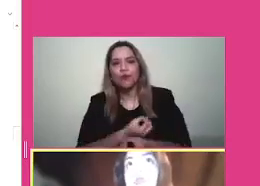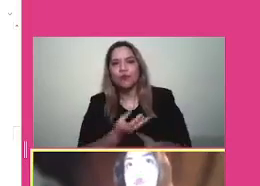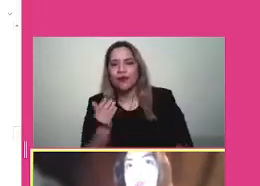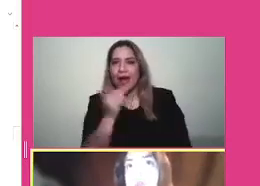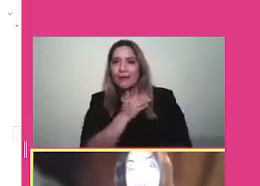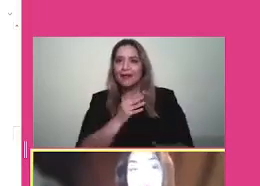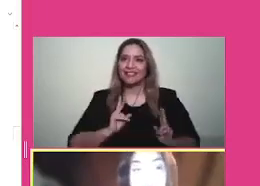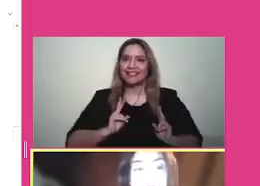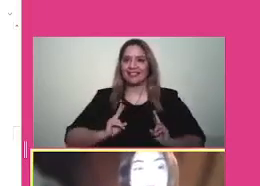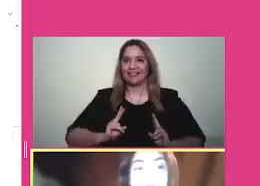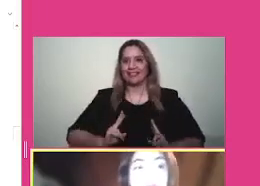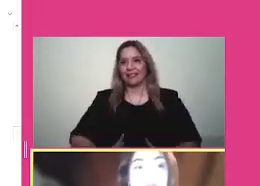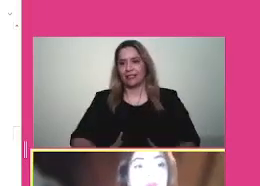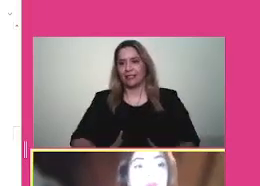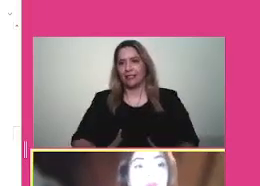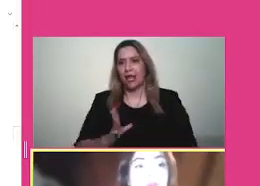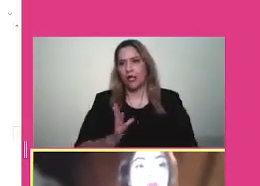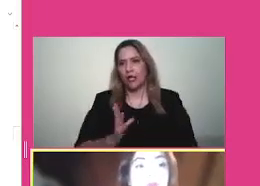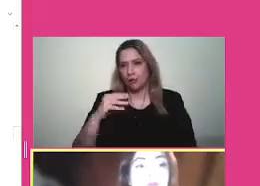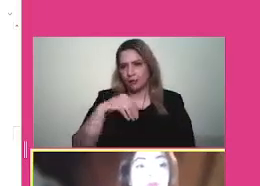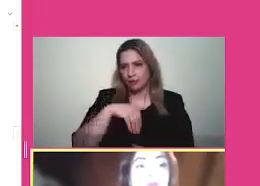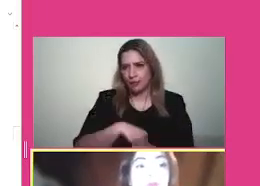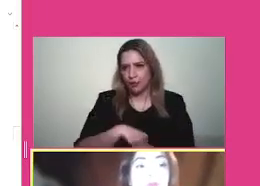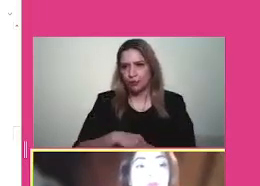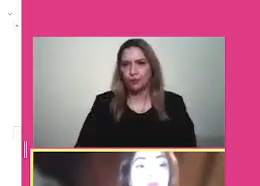ευχαρίστηση στους συμμετέχοντες.